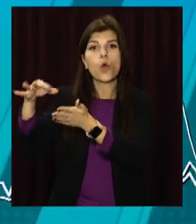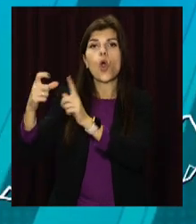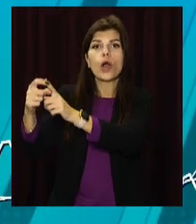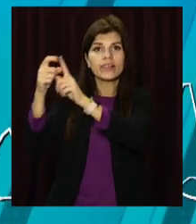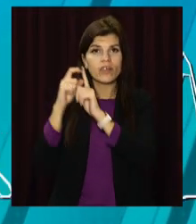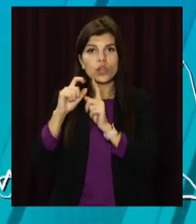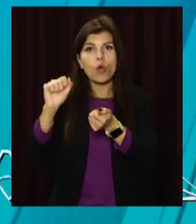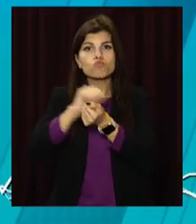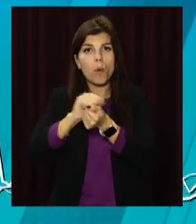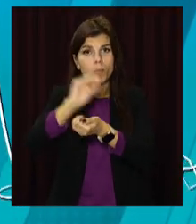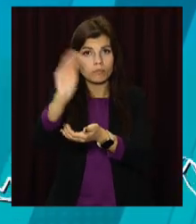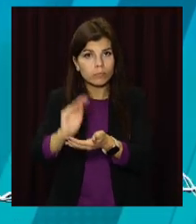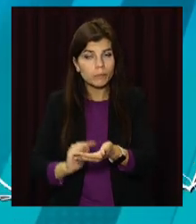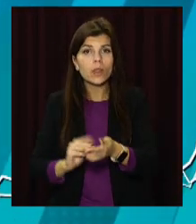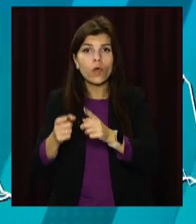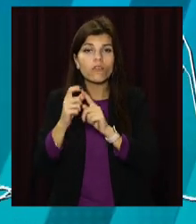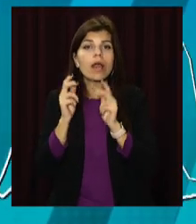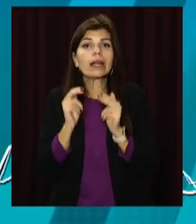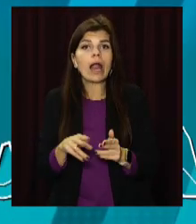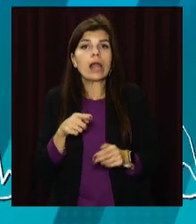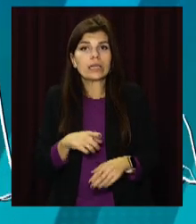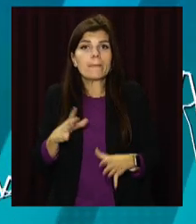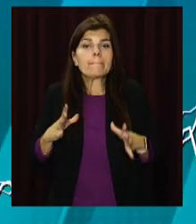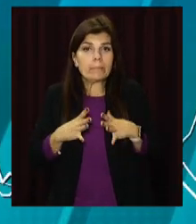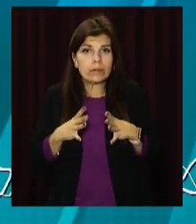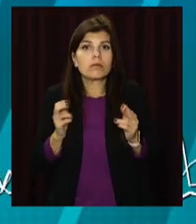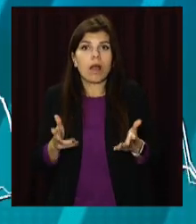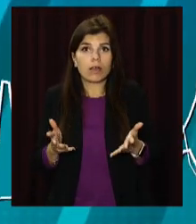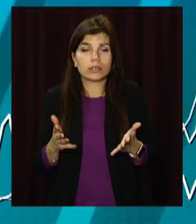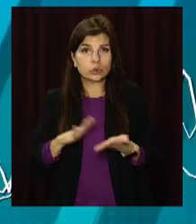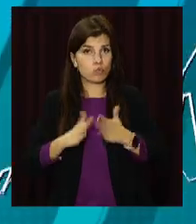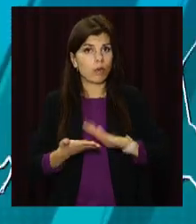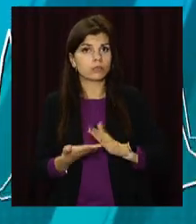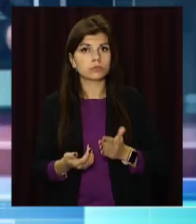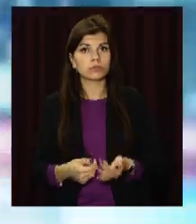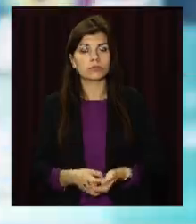щодо складеної ситуації, як їм чинити у цій ситуації.